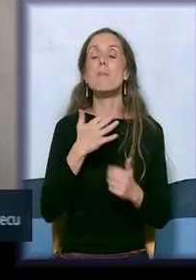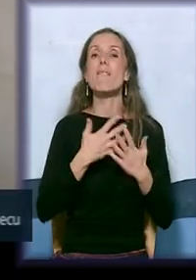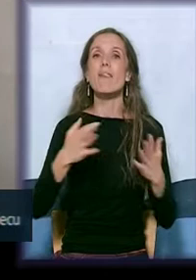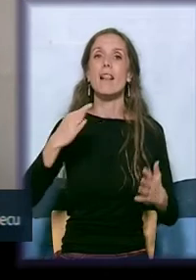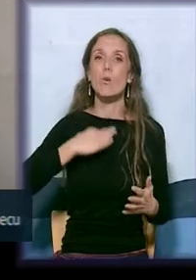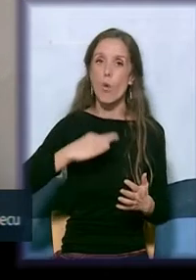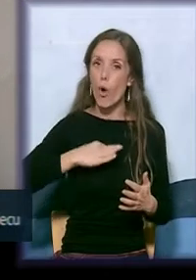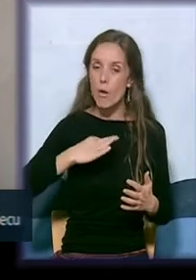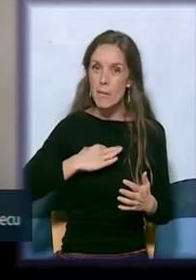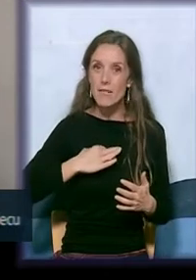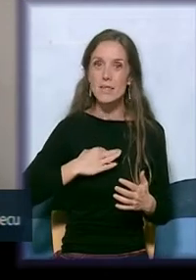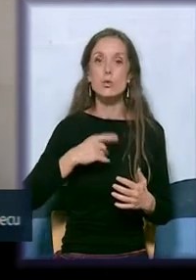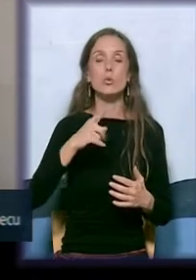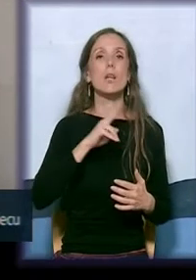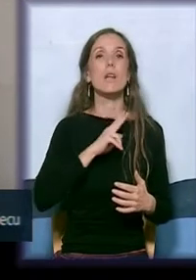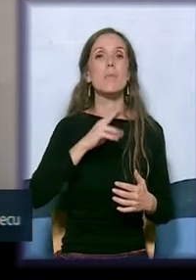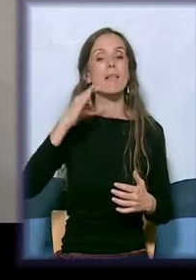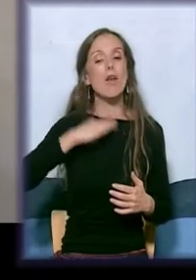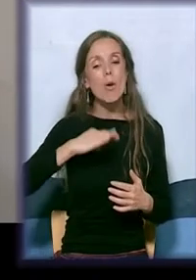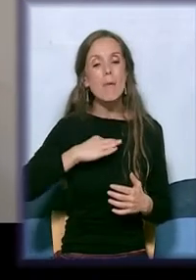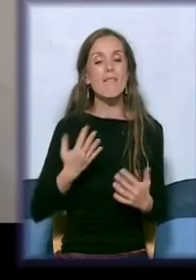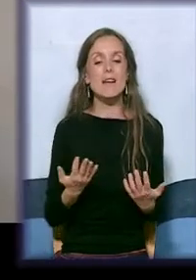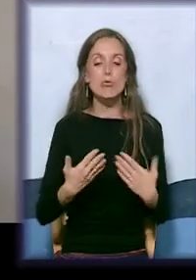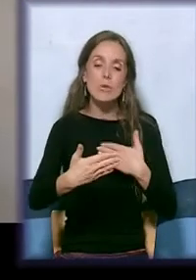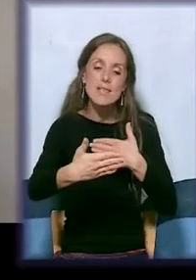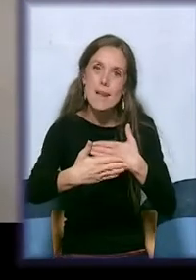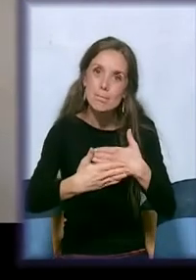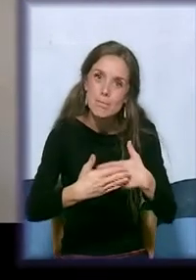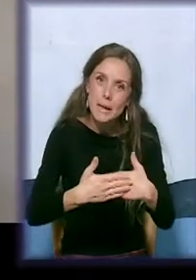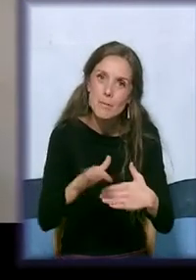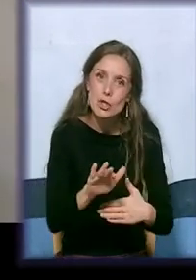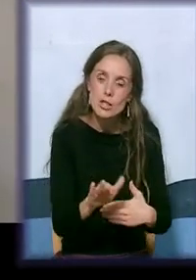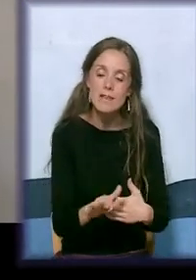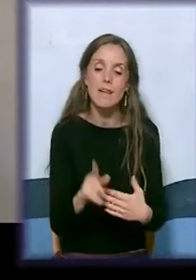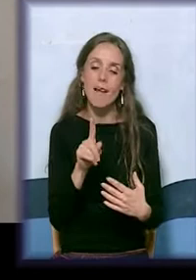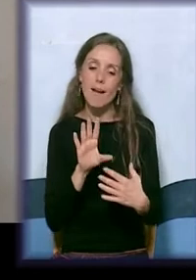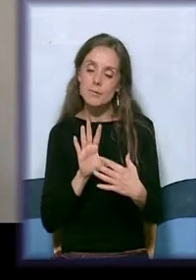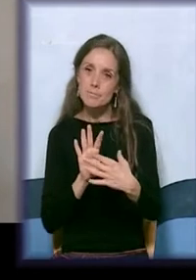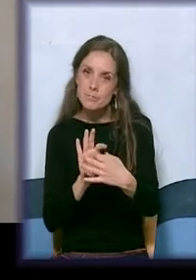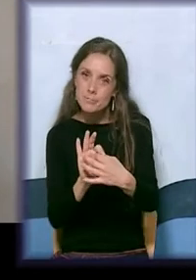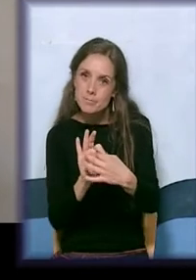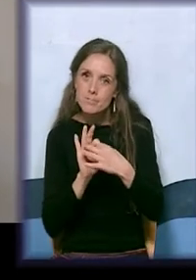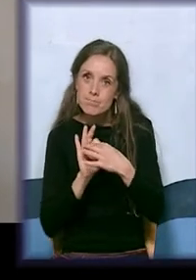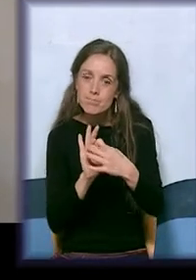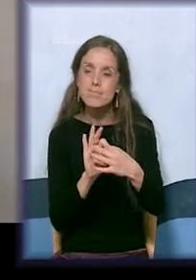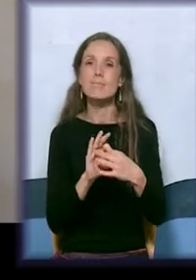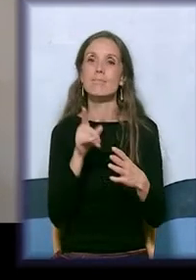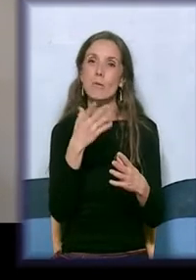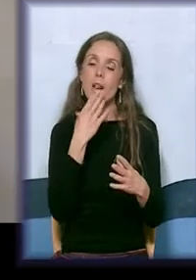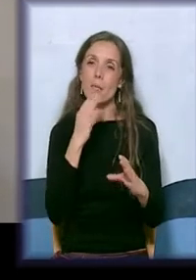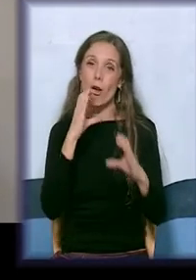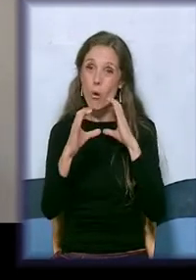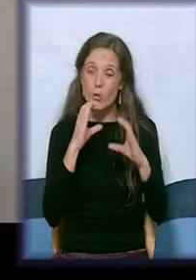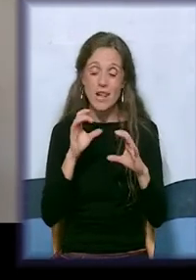imate obavezu da se približite tom detetu, da uspostavite sa njim jednu adekvatnu, afektivnu, emocionalnu komunikaciju, jer bez